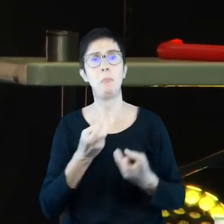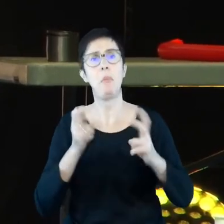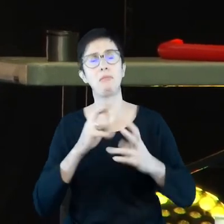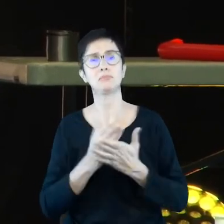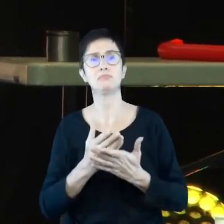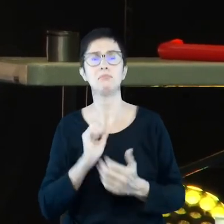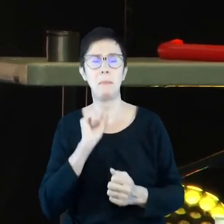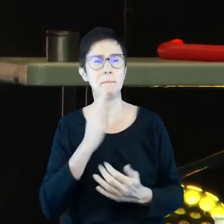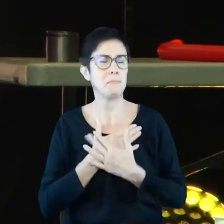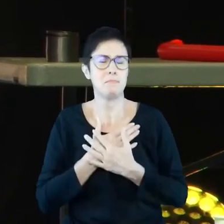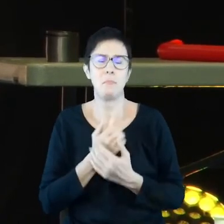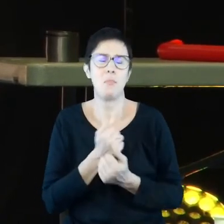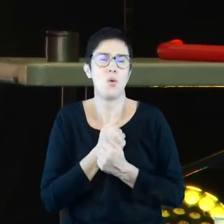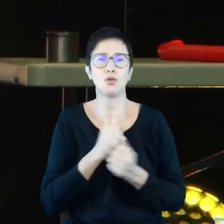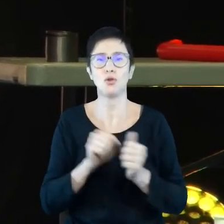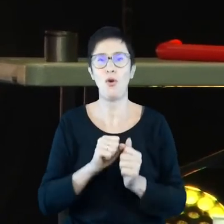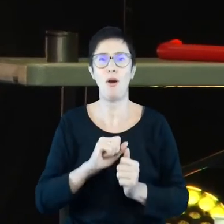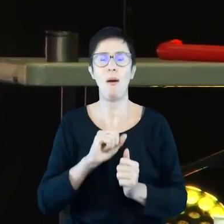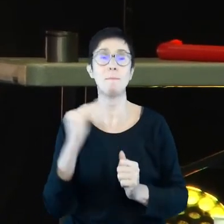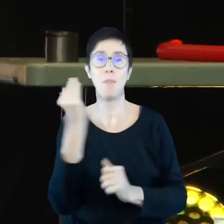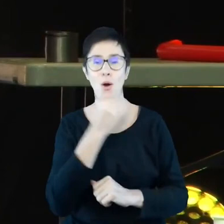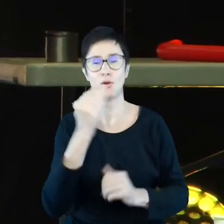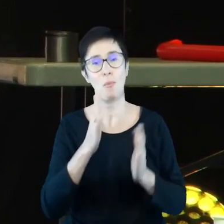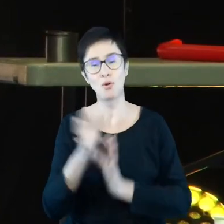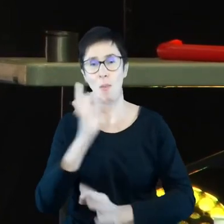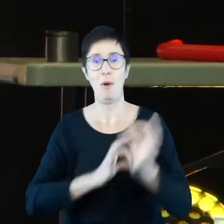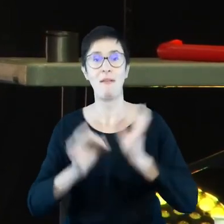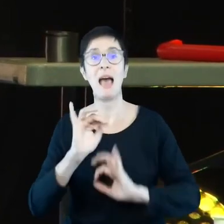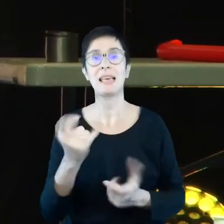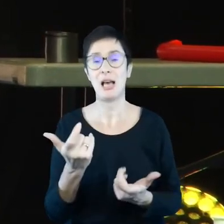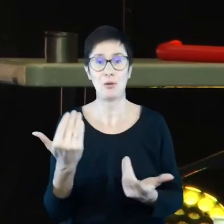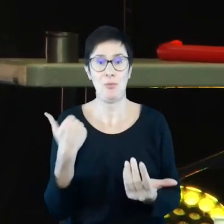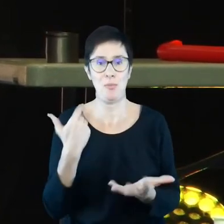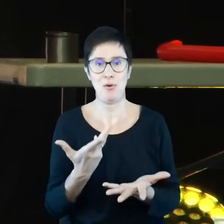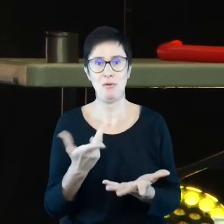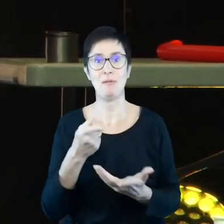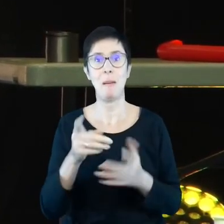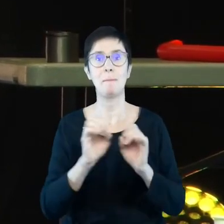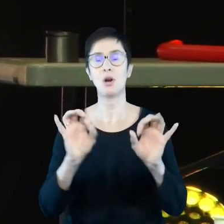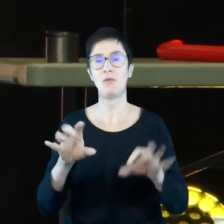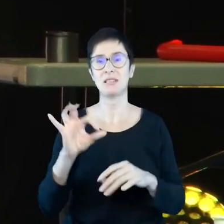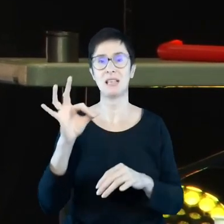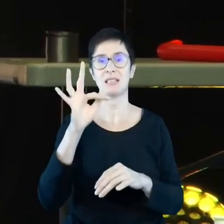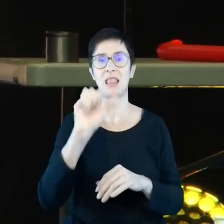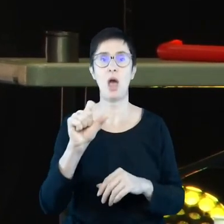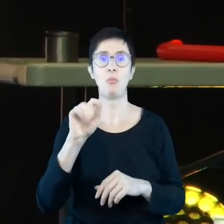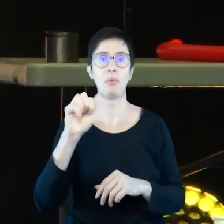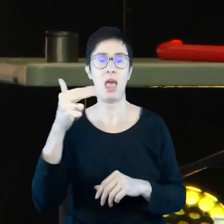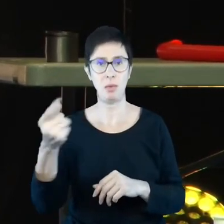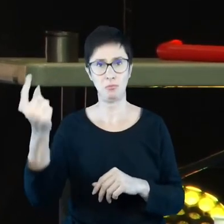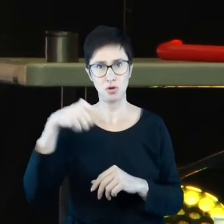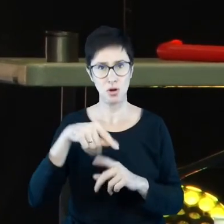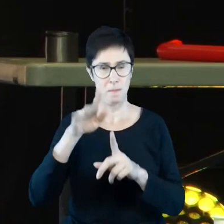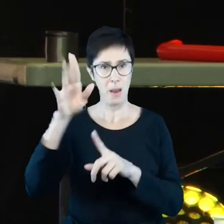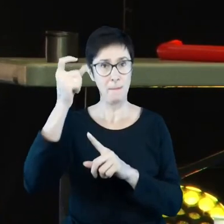Panie profesorze, to proszę opowiedzieć tę historię, jak to się stało, bo pan profesor Stępień przyszedł z pomysłem,